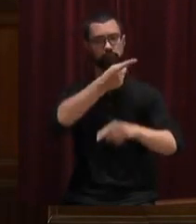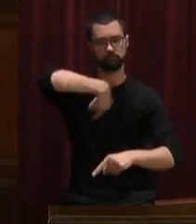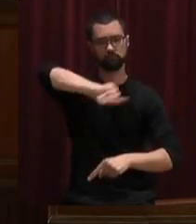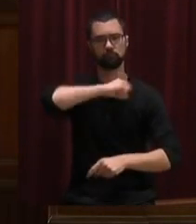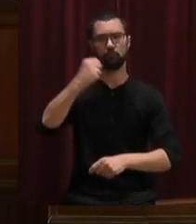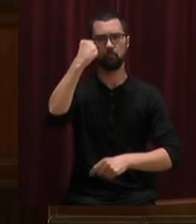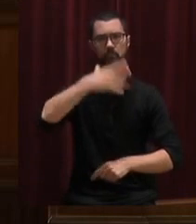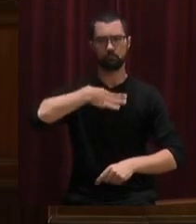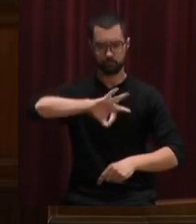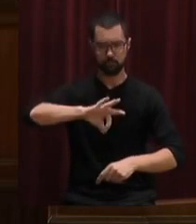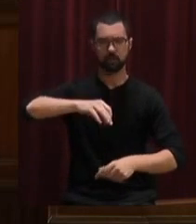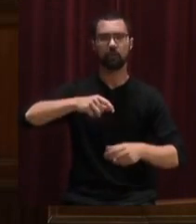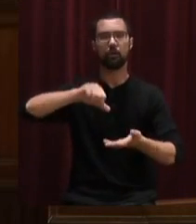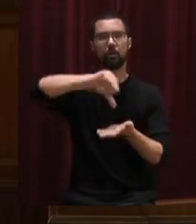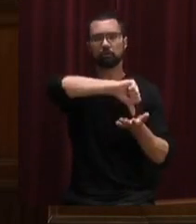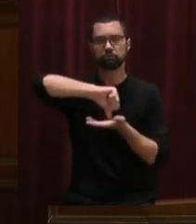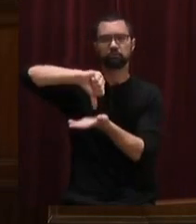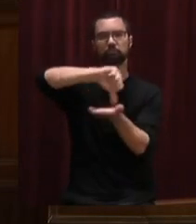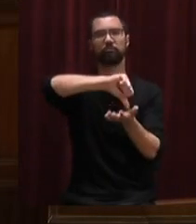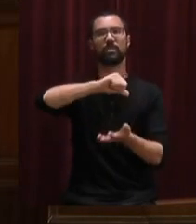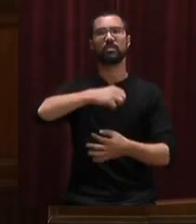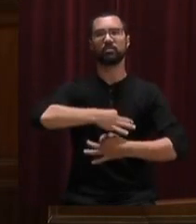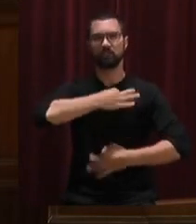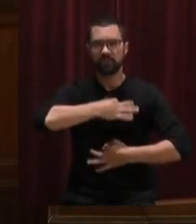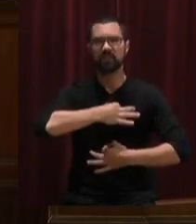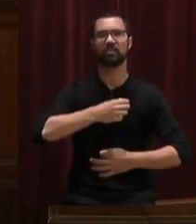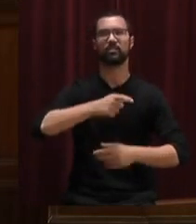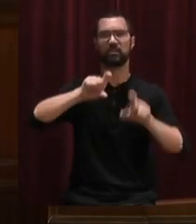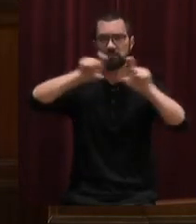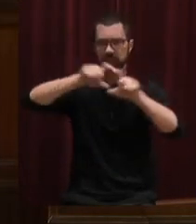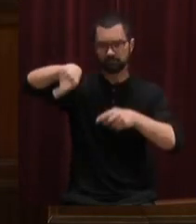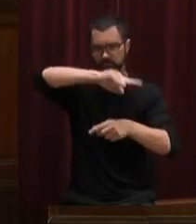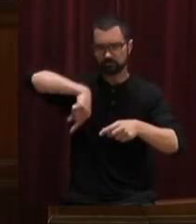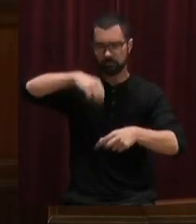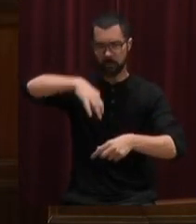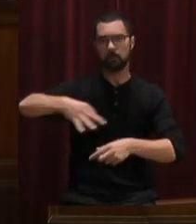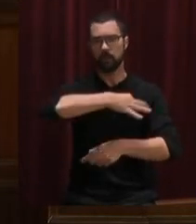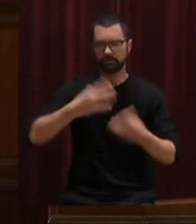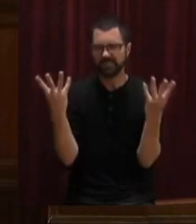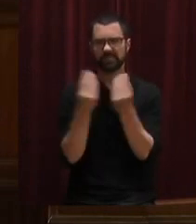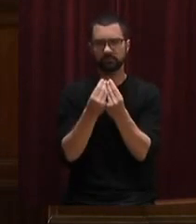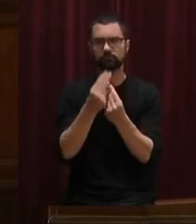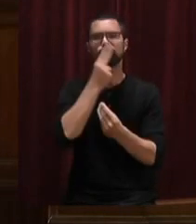compromís de tota la societat civil i econòmica, que ha demostrat estar disposada a fer feina